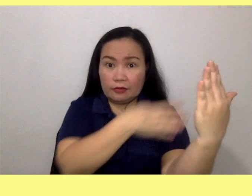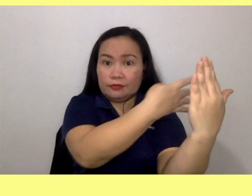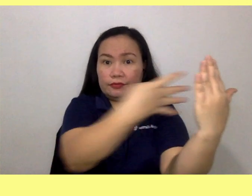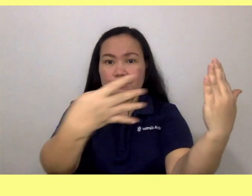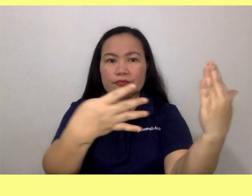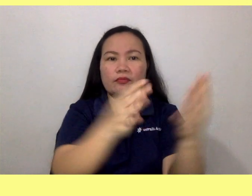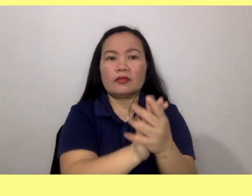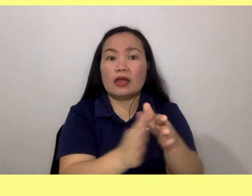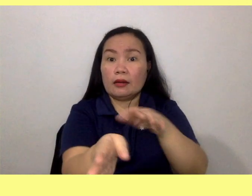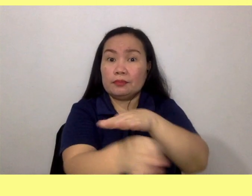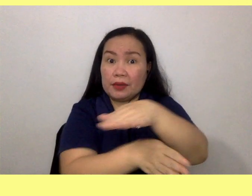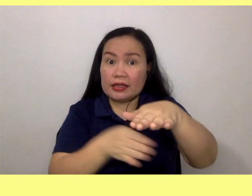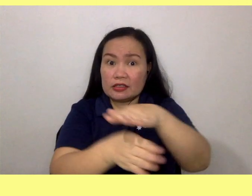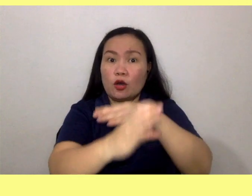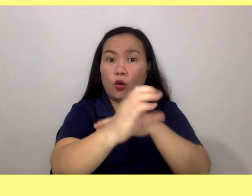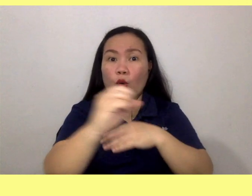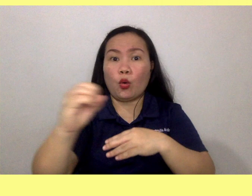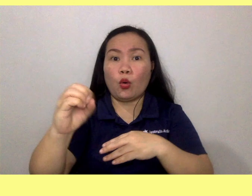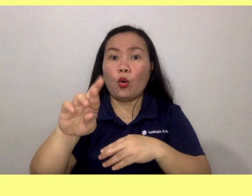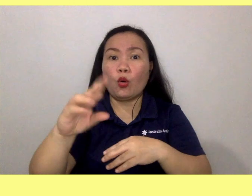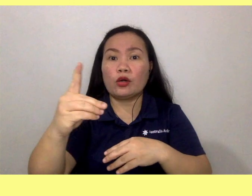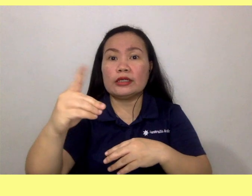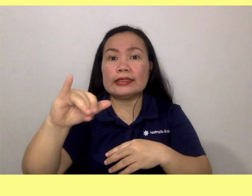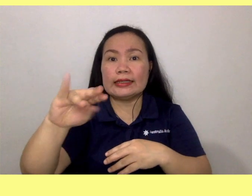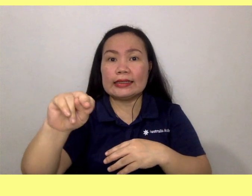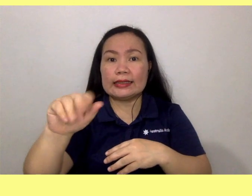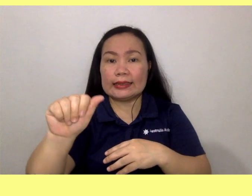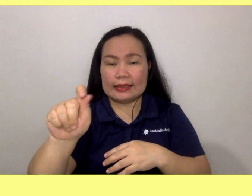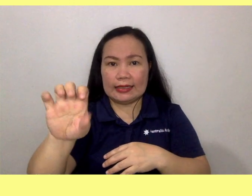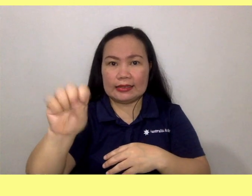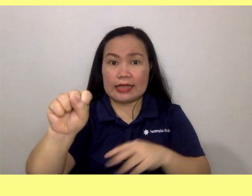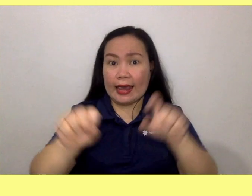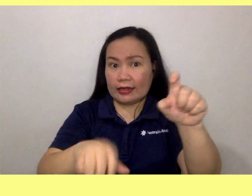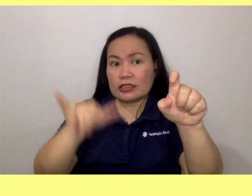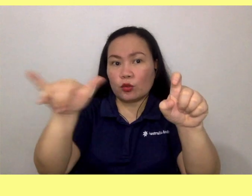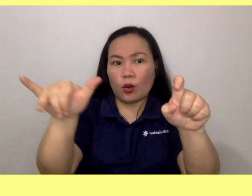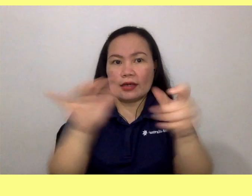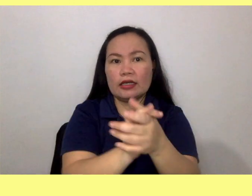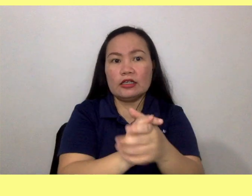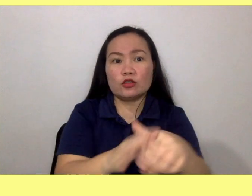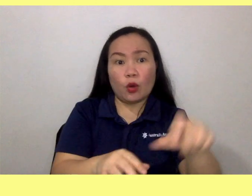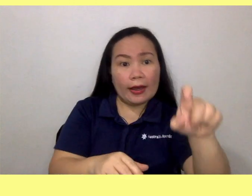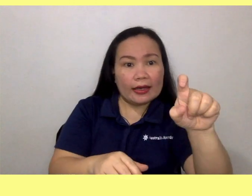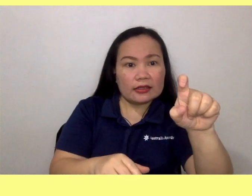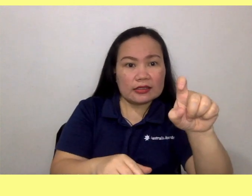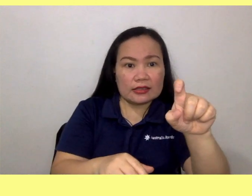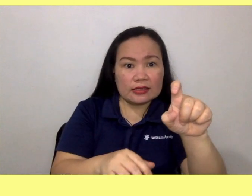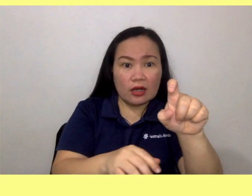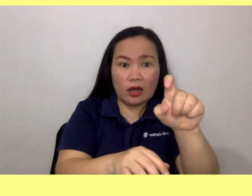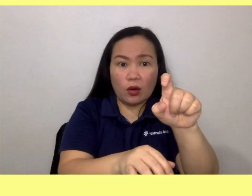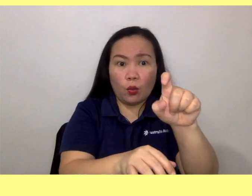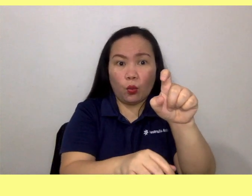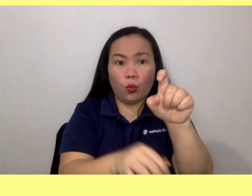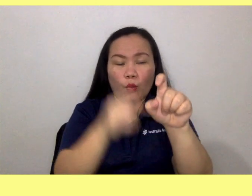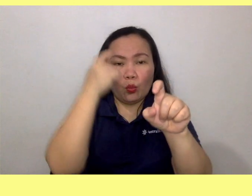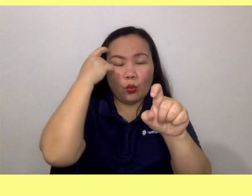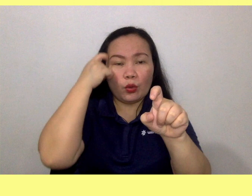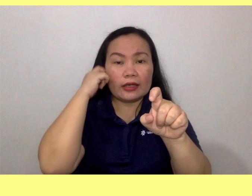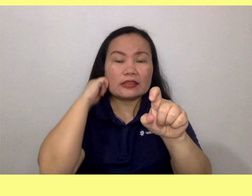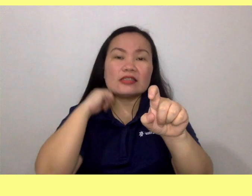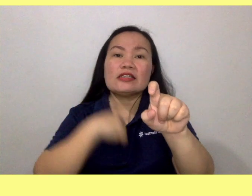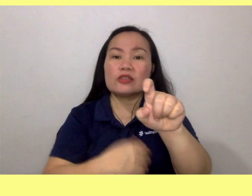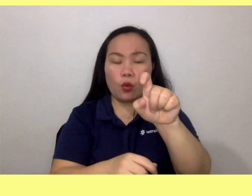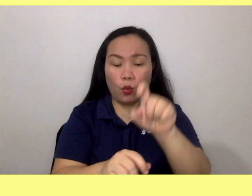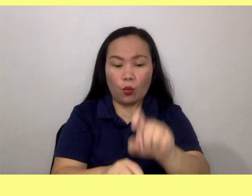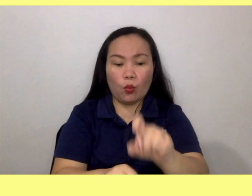So, based from our coordinates, when x is 1, ang ating y daw ay 2. So, when x is 1, y